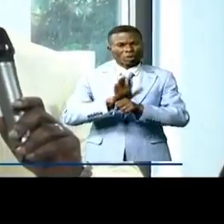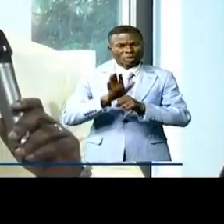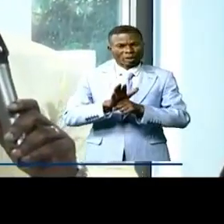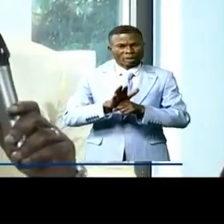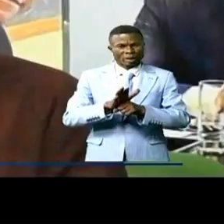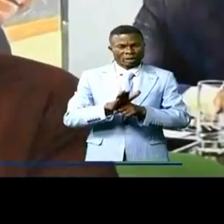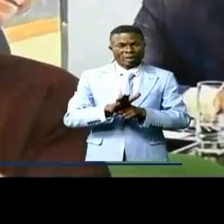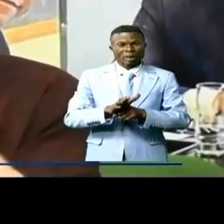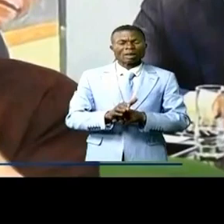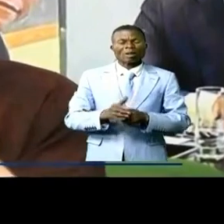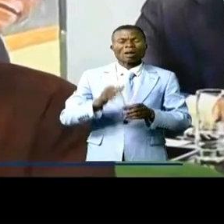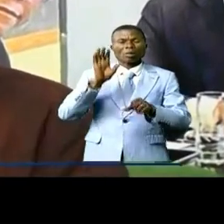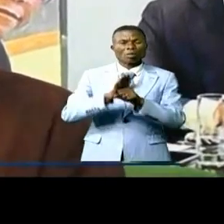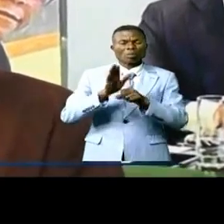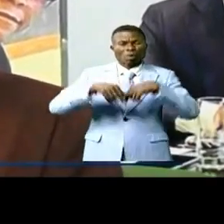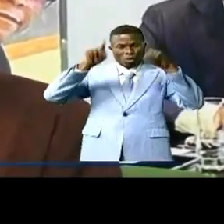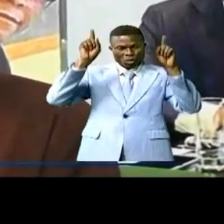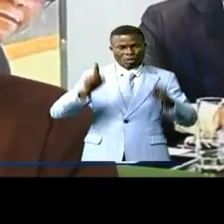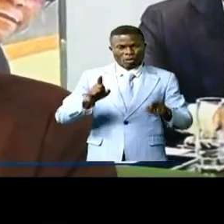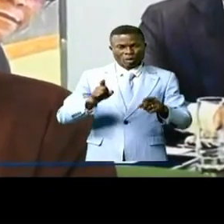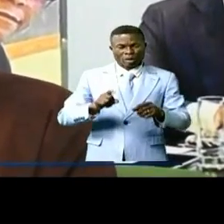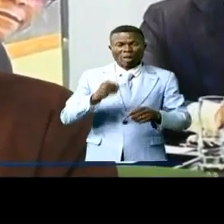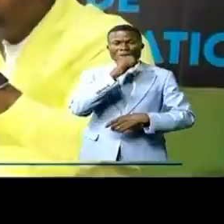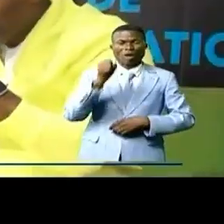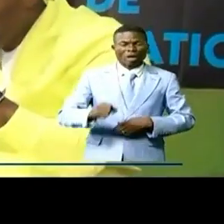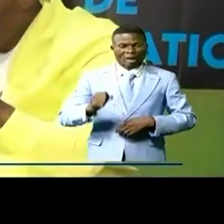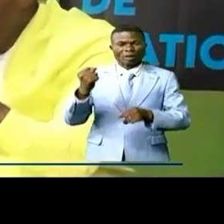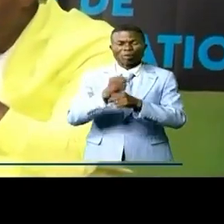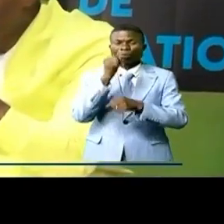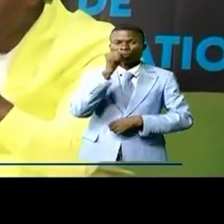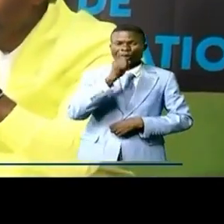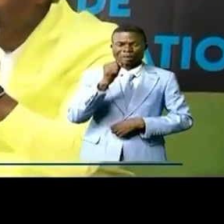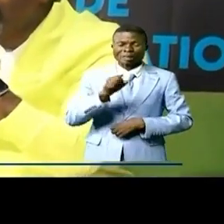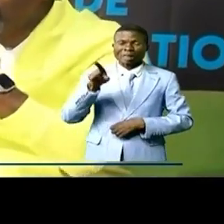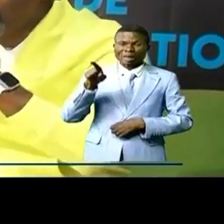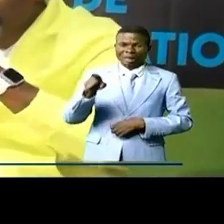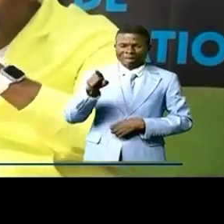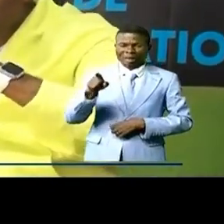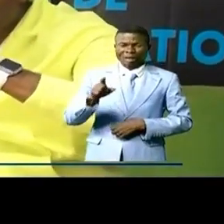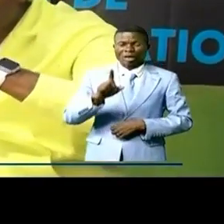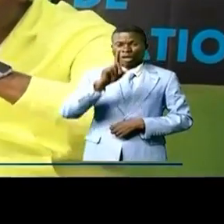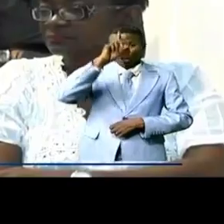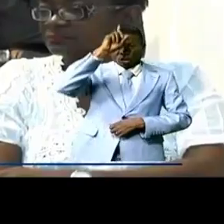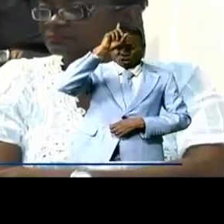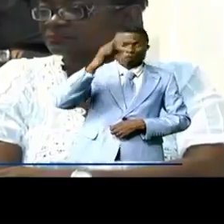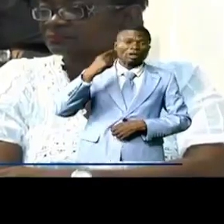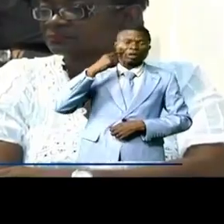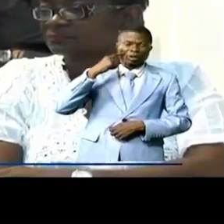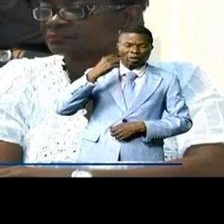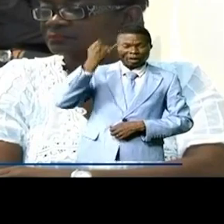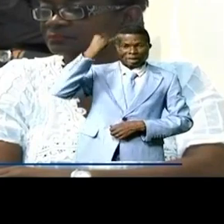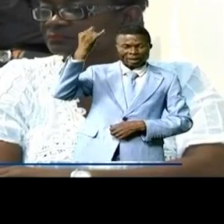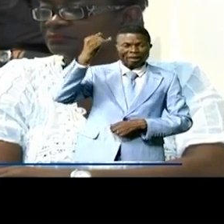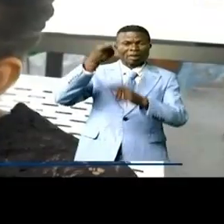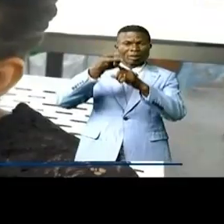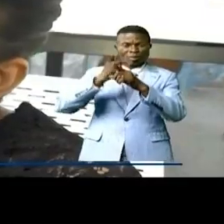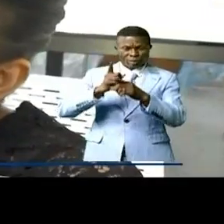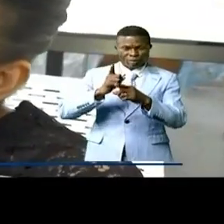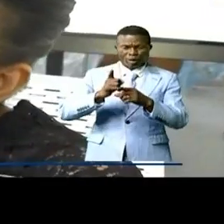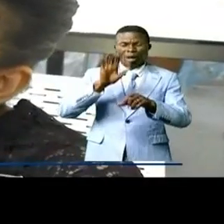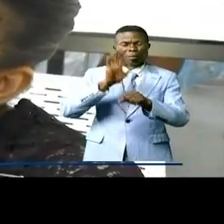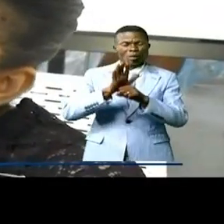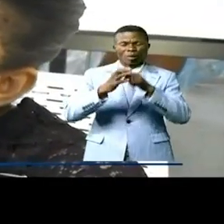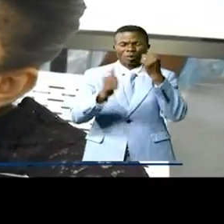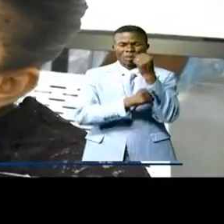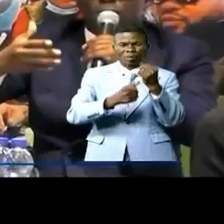été bercés durant leur enfance par ses anciens sociétaires de wendy musica bcbg 4 x 4 l'initiative est aussi saluée par